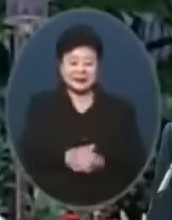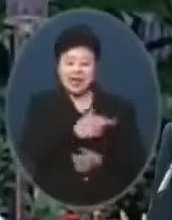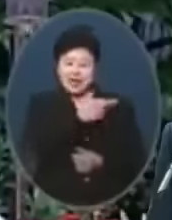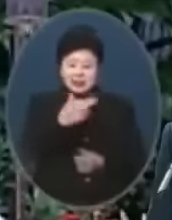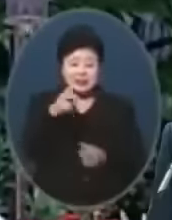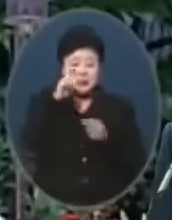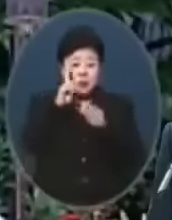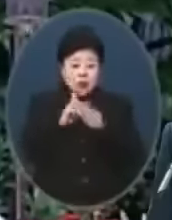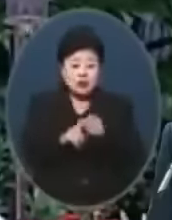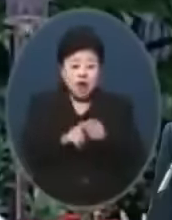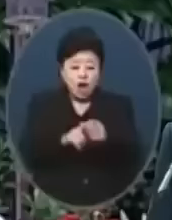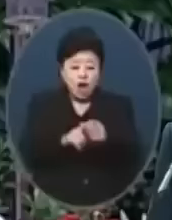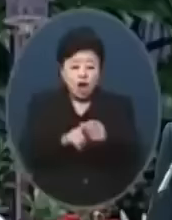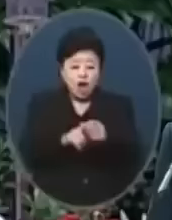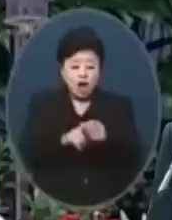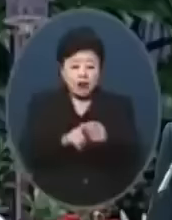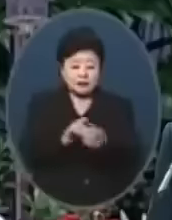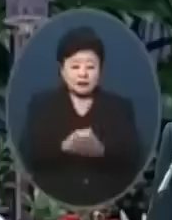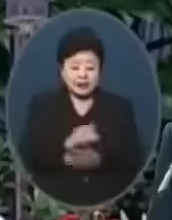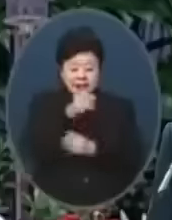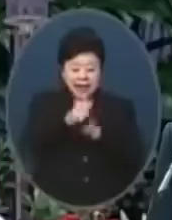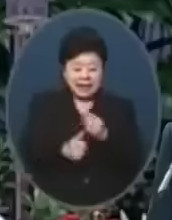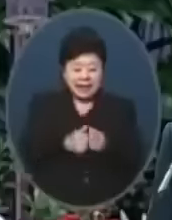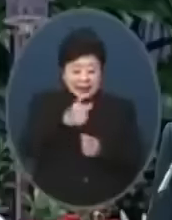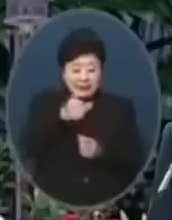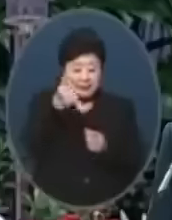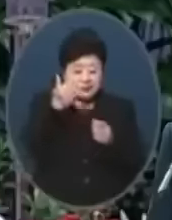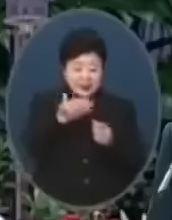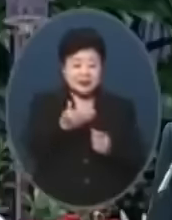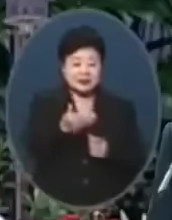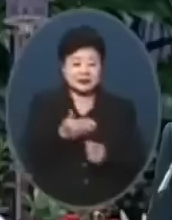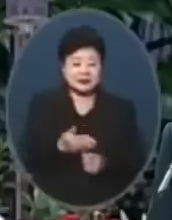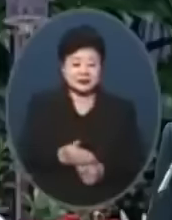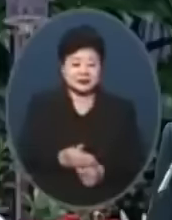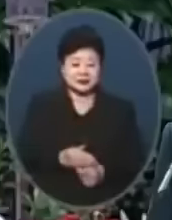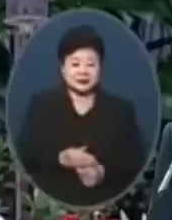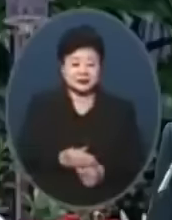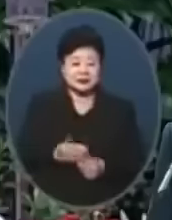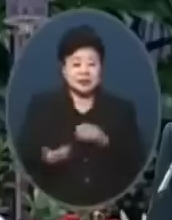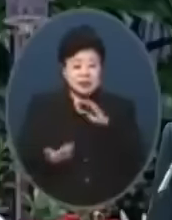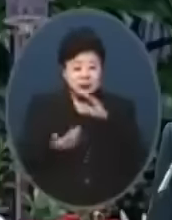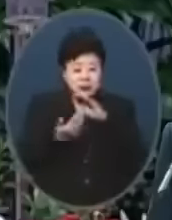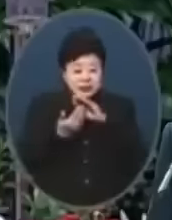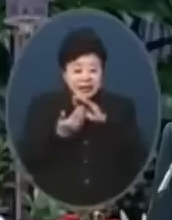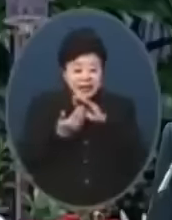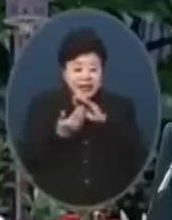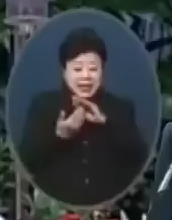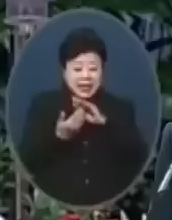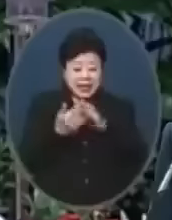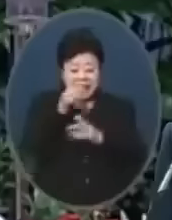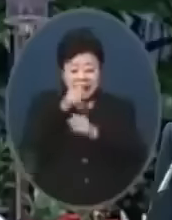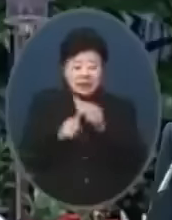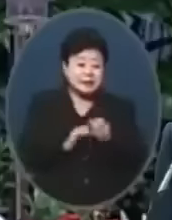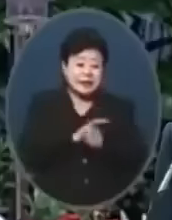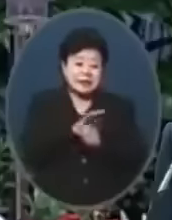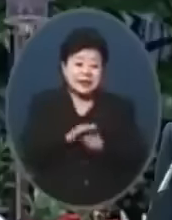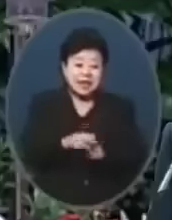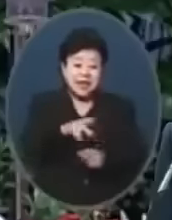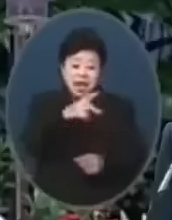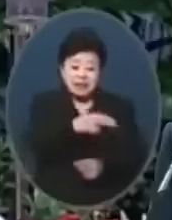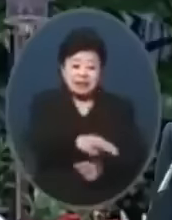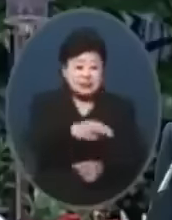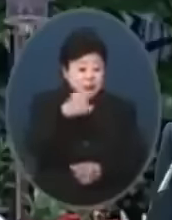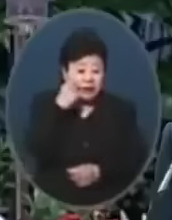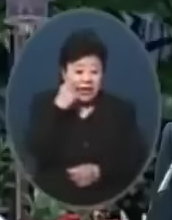큰 목적을 하나님이 그리스도 예수를 통해서 이루고 있는데 이 하나님의 사랑을 끊을 수가